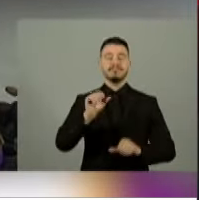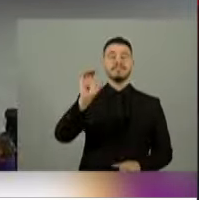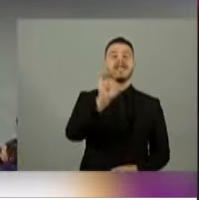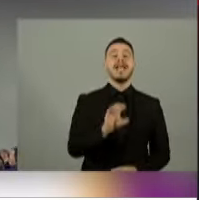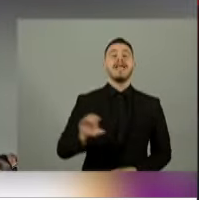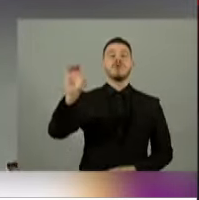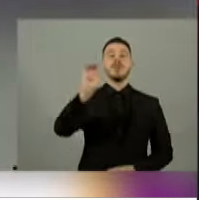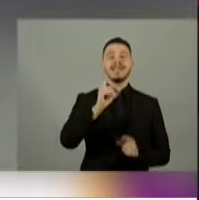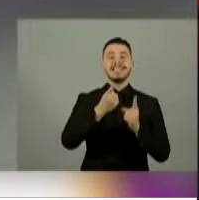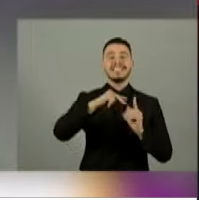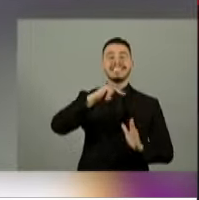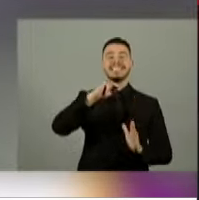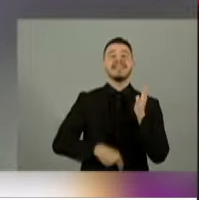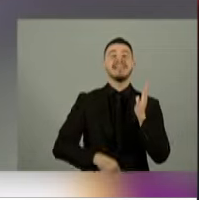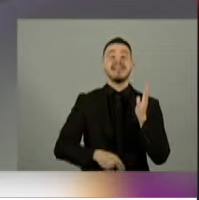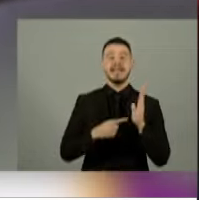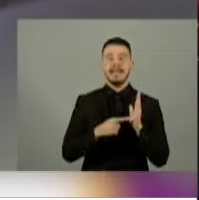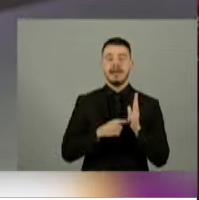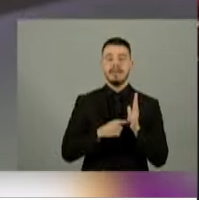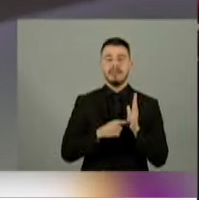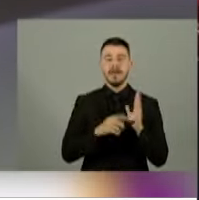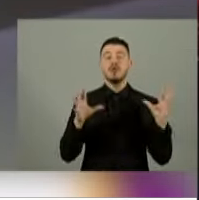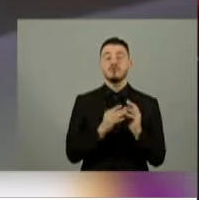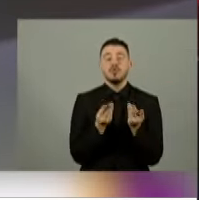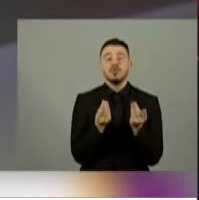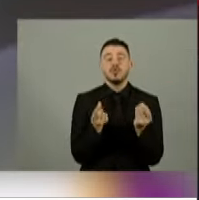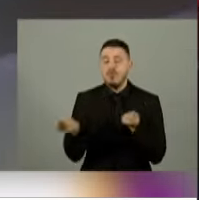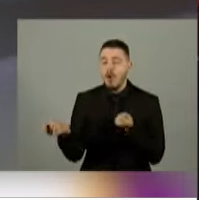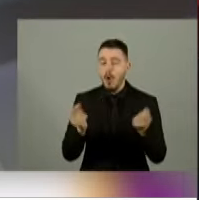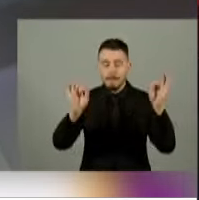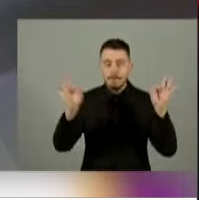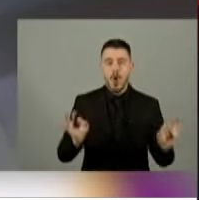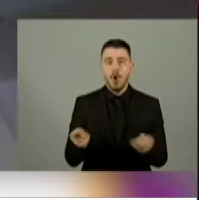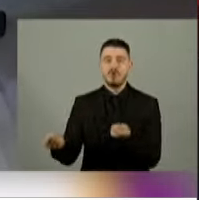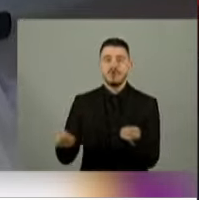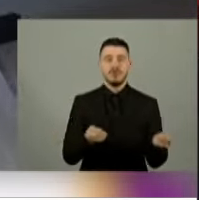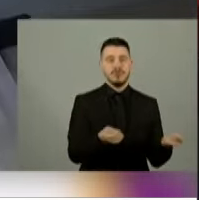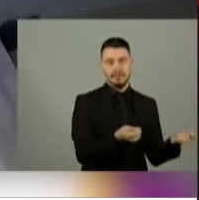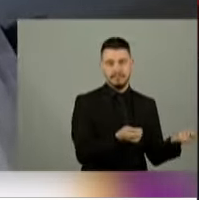συνέδριο, θεωρείται ότι ήταν μια δόκιμη κίνηση πολιτικά?